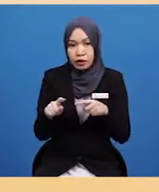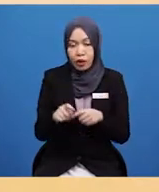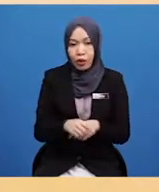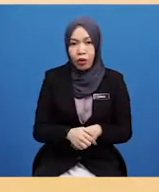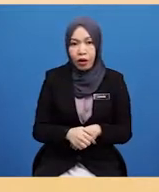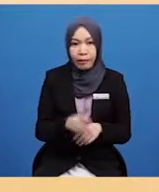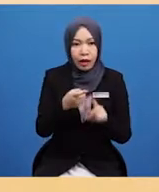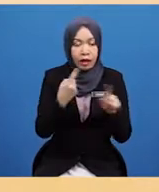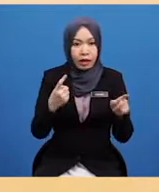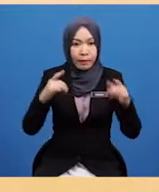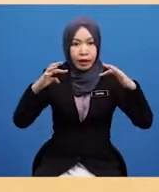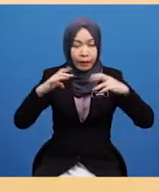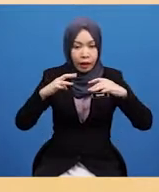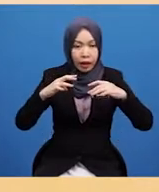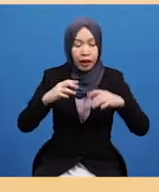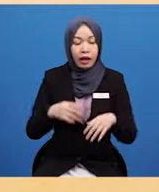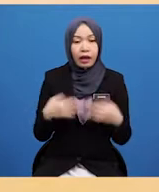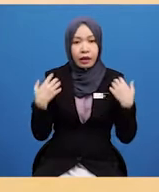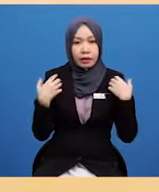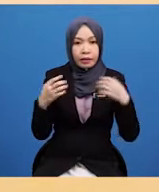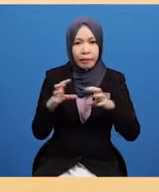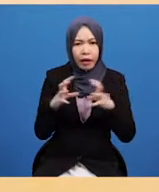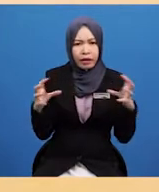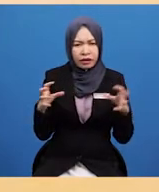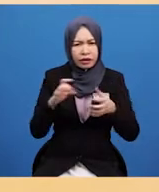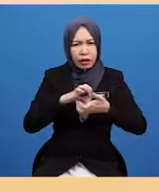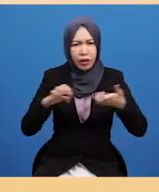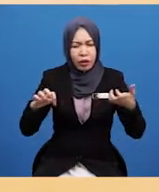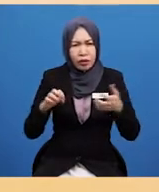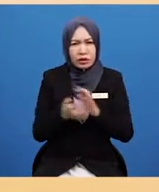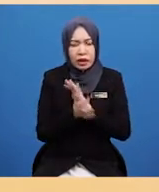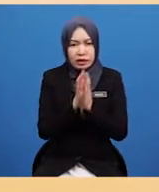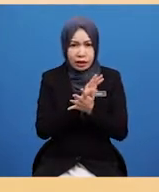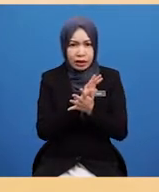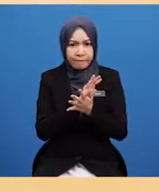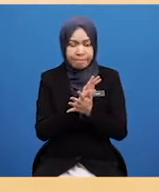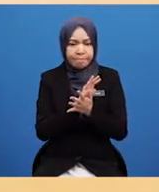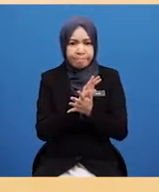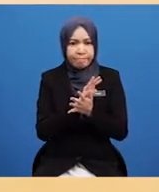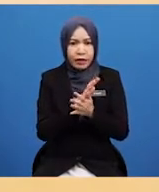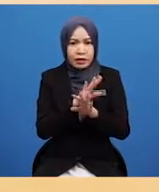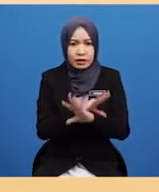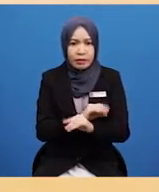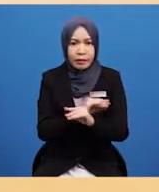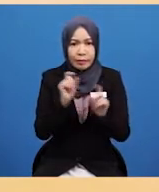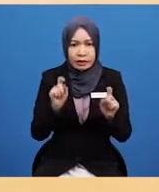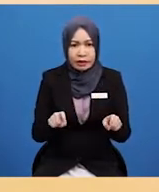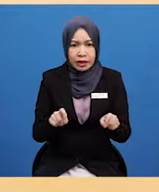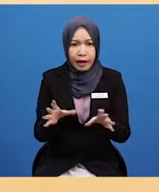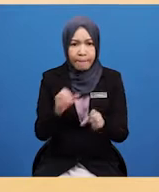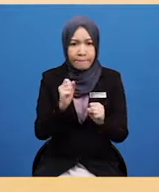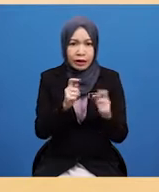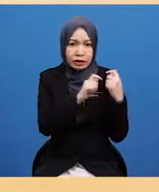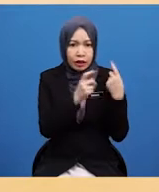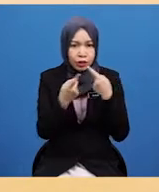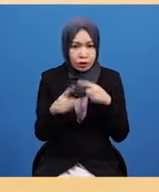papasan kepada pakatan bertiga. Dan yang ketiga, menghadkan saiz angkatan tentera